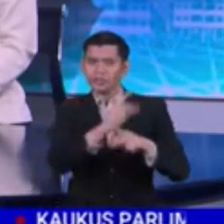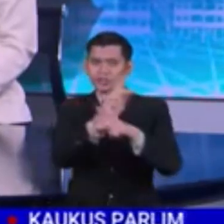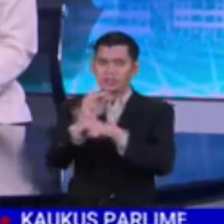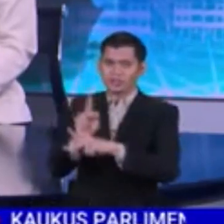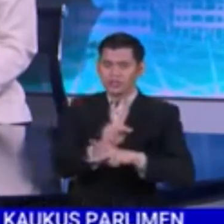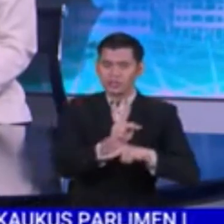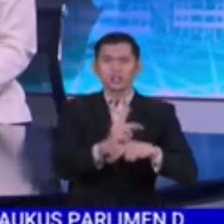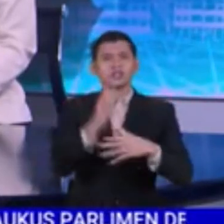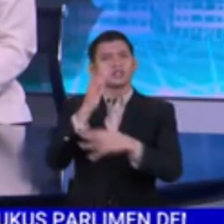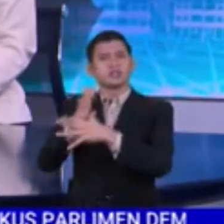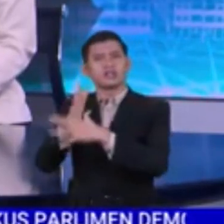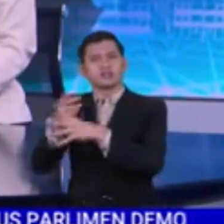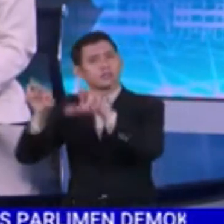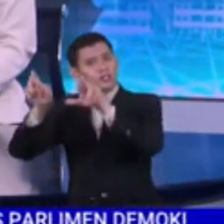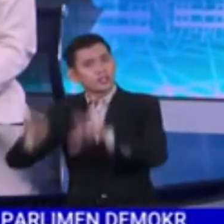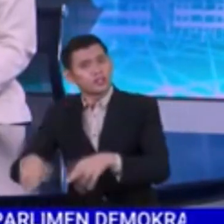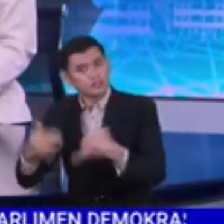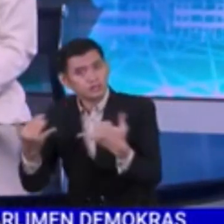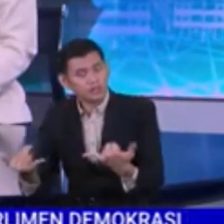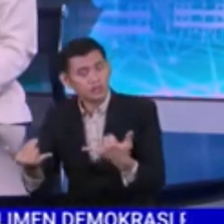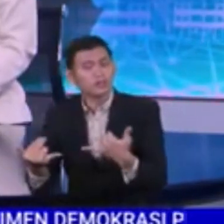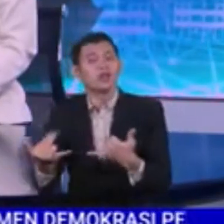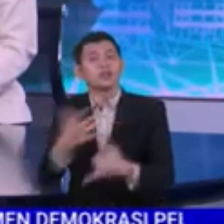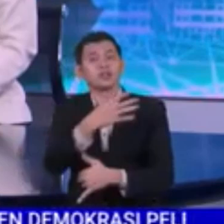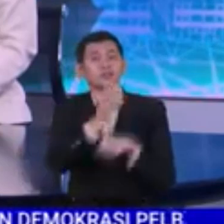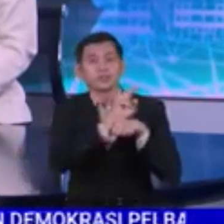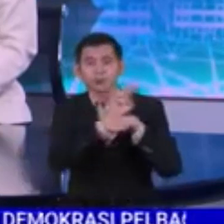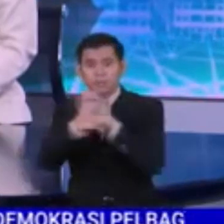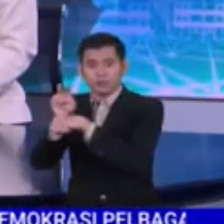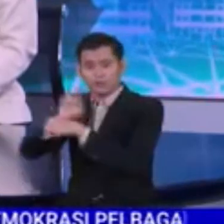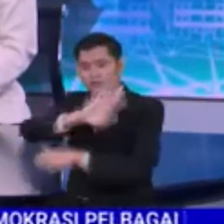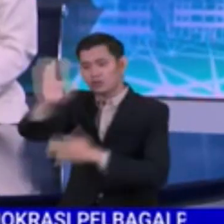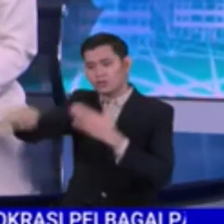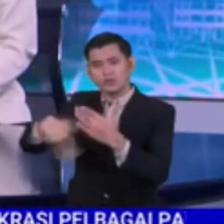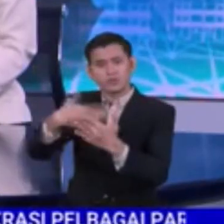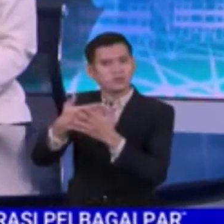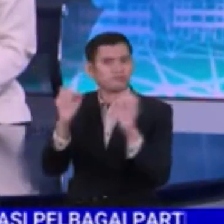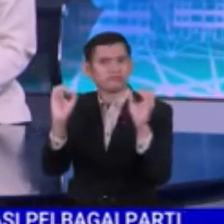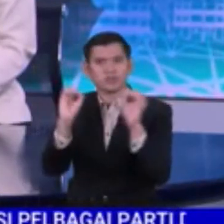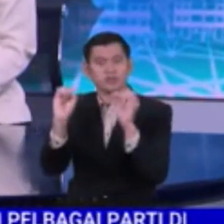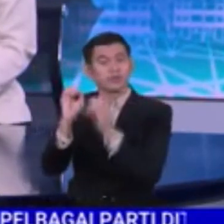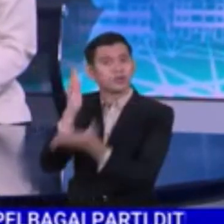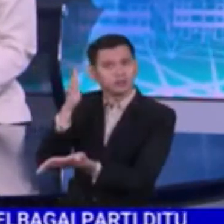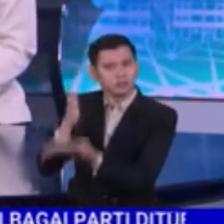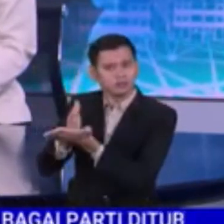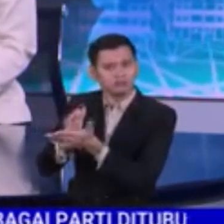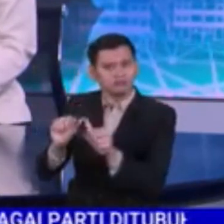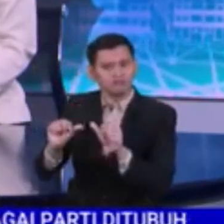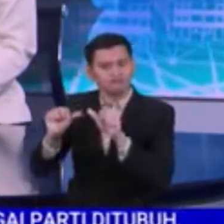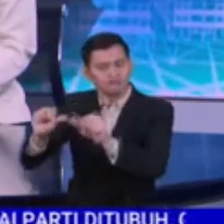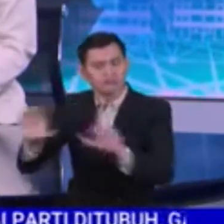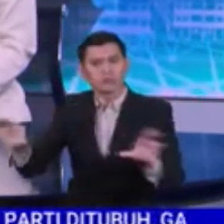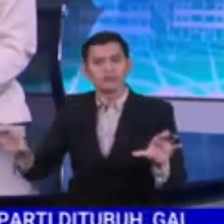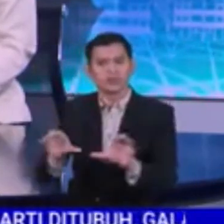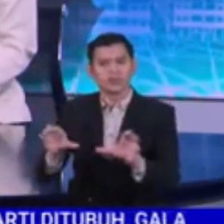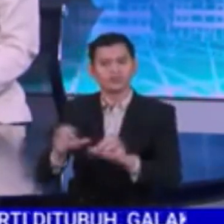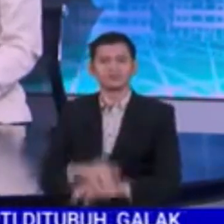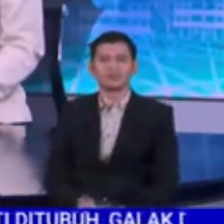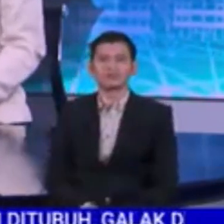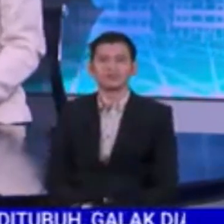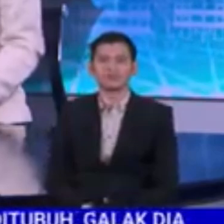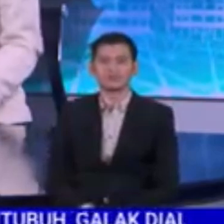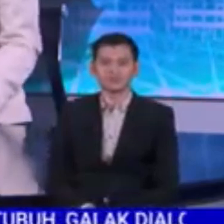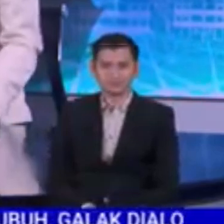ketika ini. Malah penguatkuasaan secara menyeluruh dilaksanakan tanpa henti. Wartawan Syamimi Saripan ada